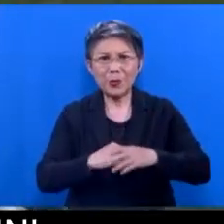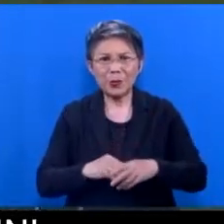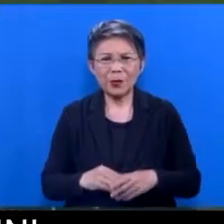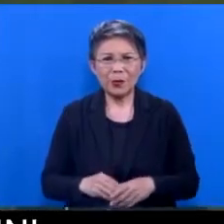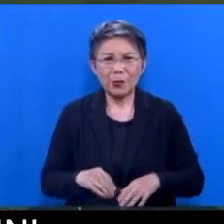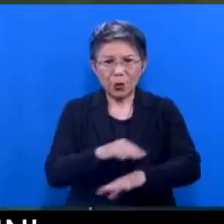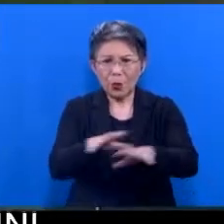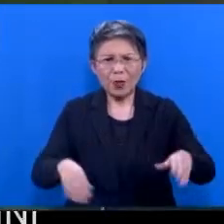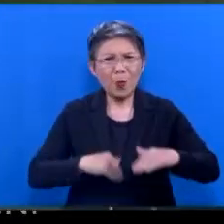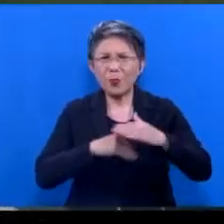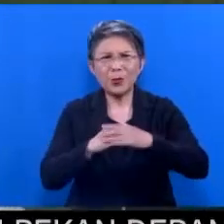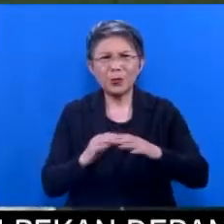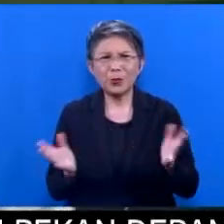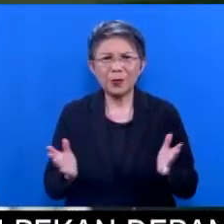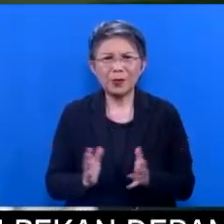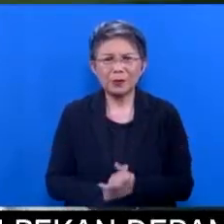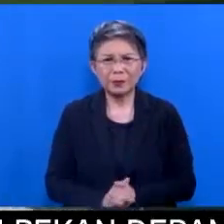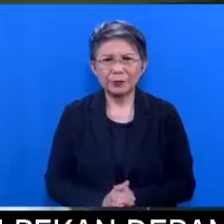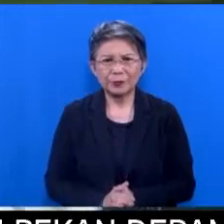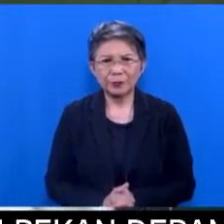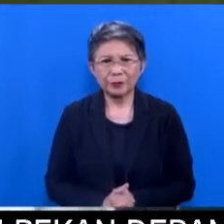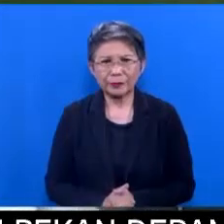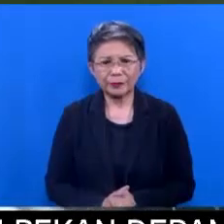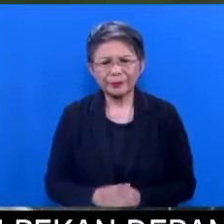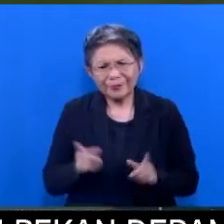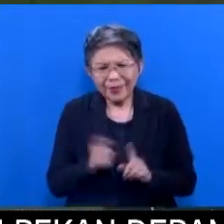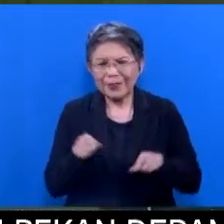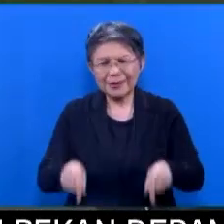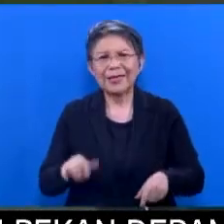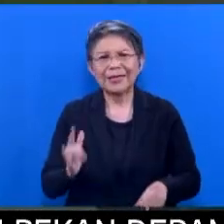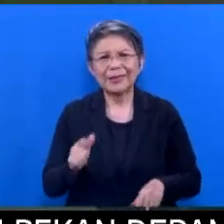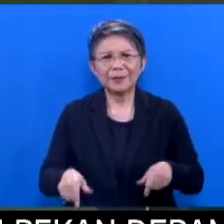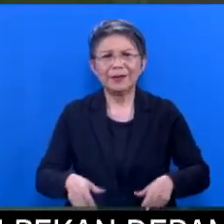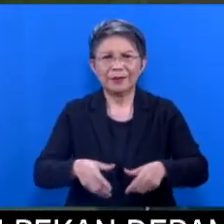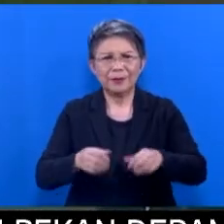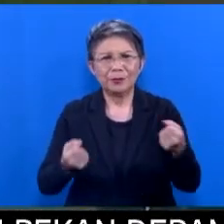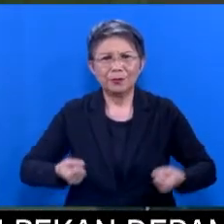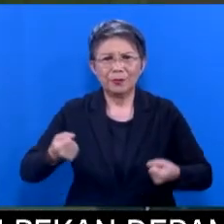Nggak belangkarnya penuh. Jadi terpaksa di infus di ambulans di kita. Oh.